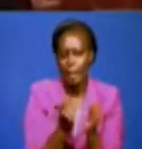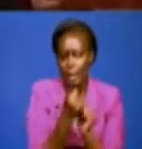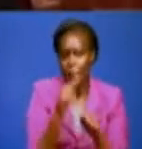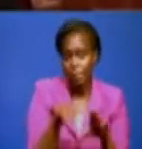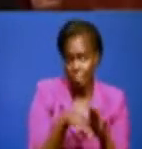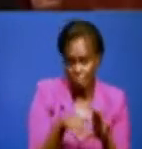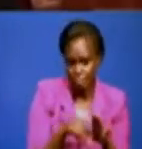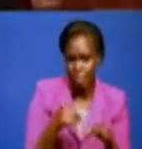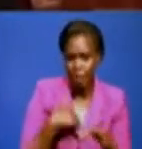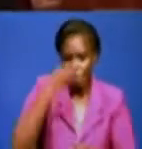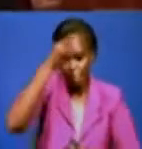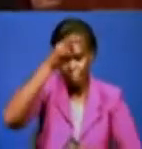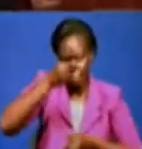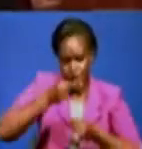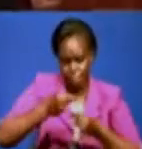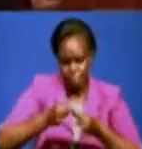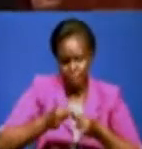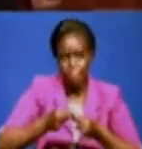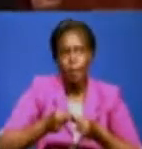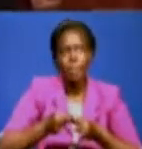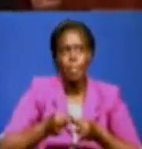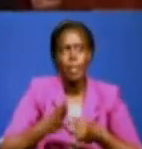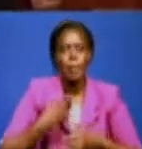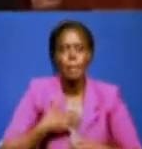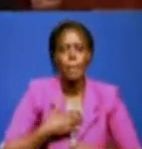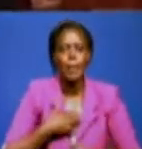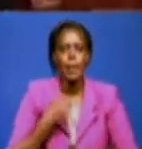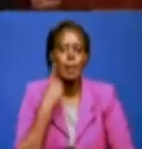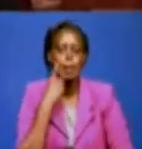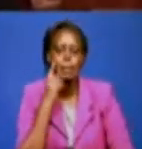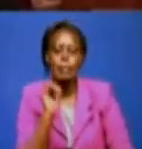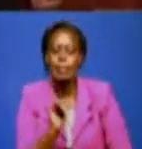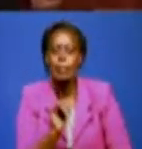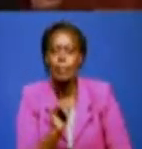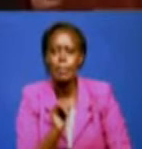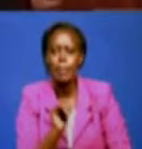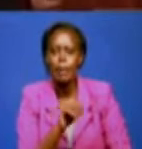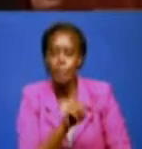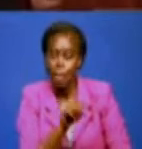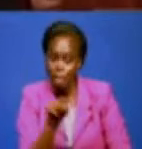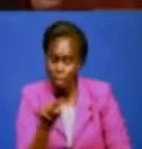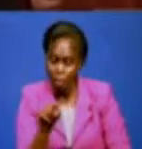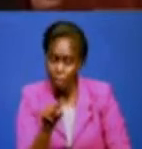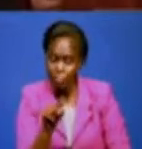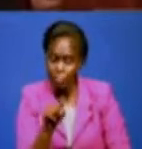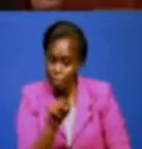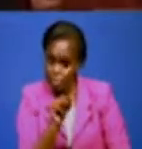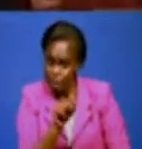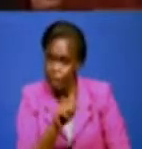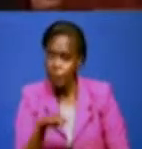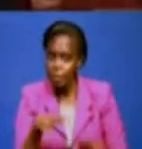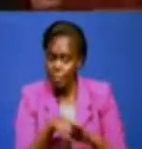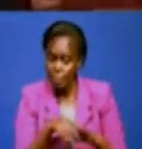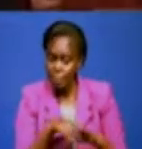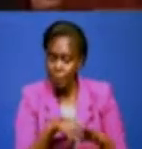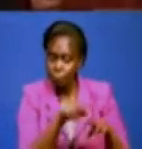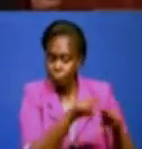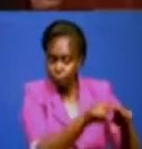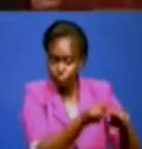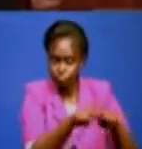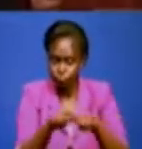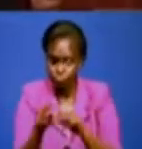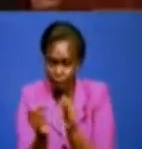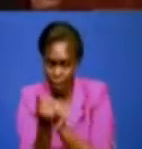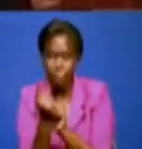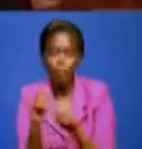imani, na mimi nataka kuona ya kwamba wale watu ambao tumechagua ambao wataweza kuketi katika kamati kama